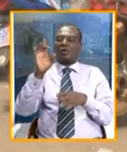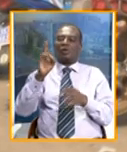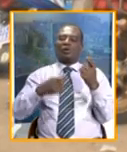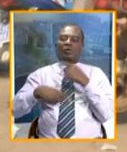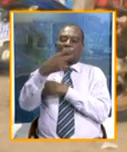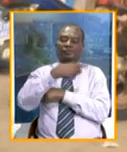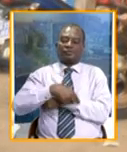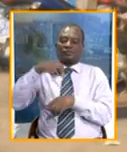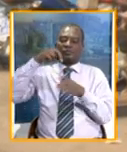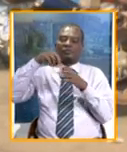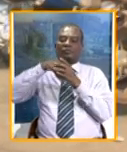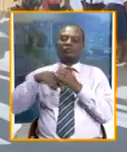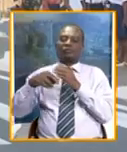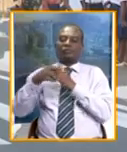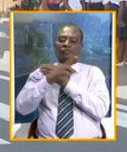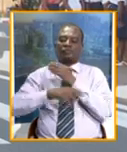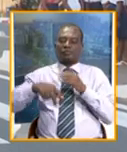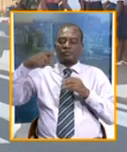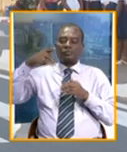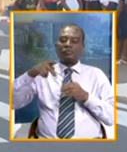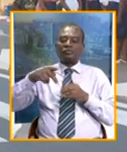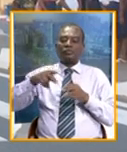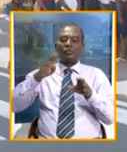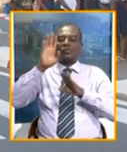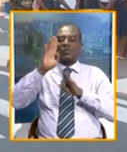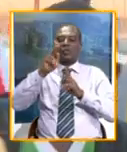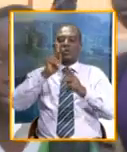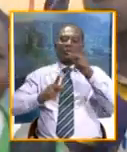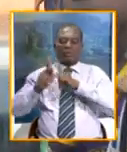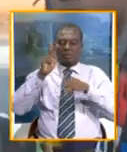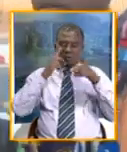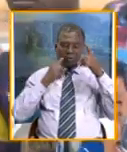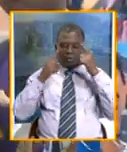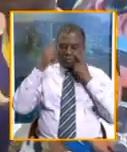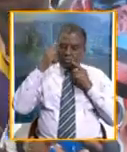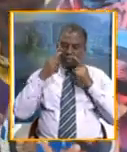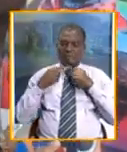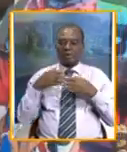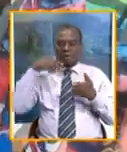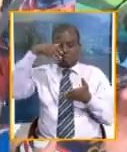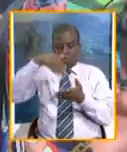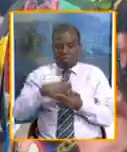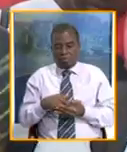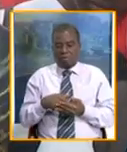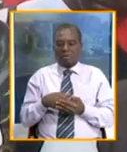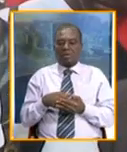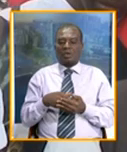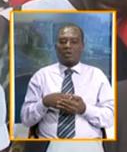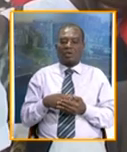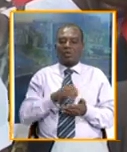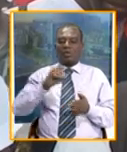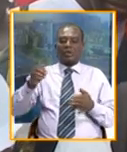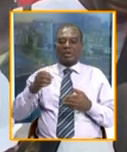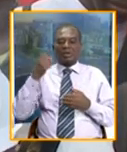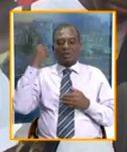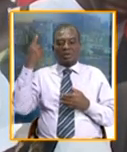Niakara, dans la région du Hambol, la population pleure un être cher. Les élèves se reconnaissent en l'homme. On a appris